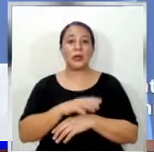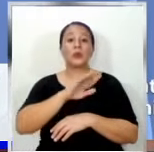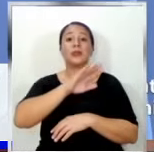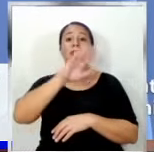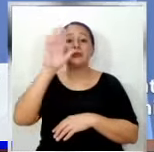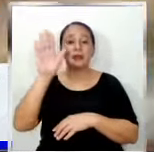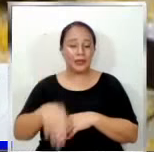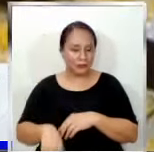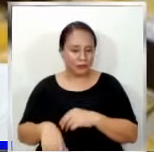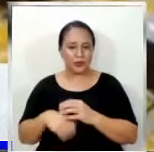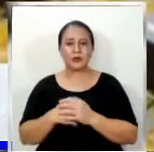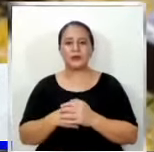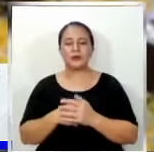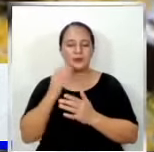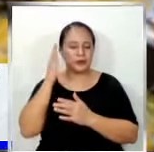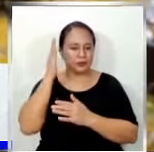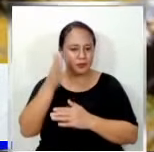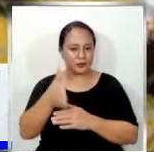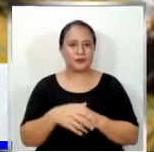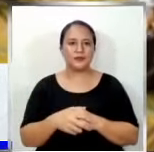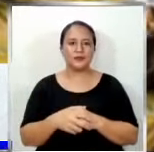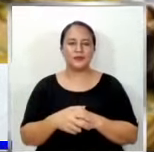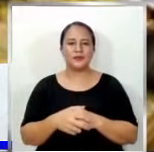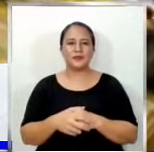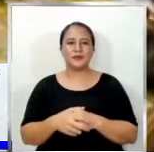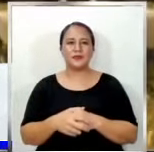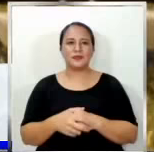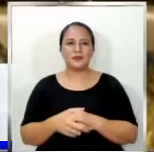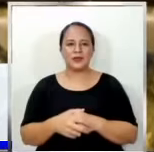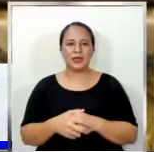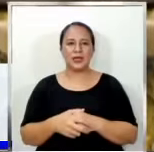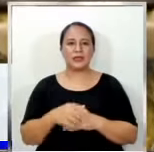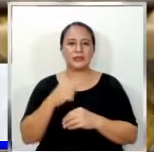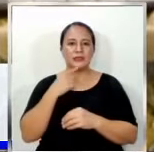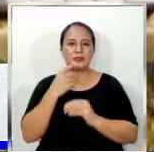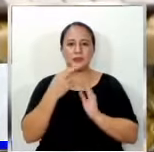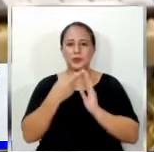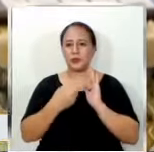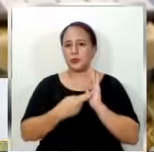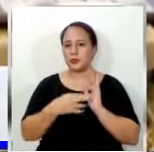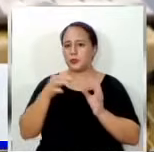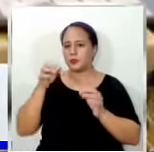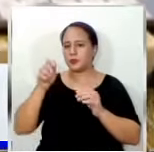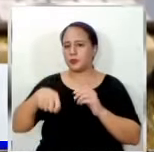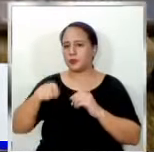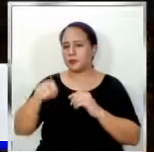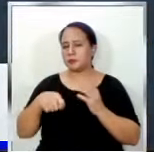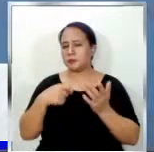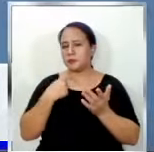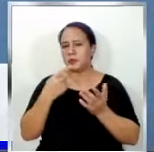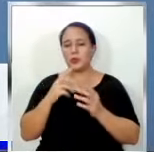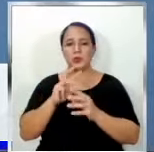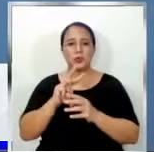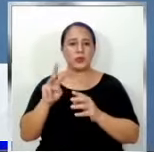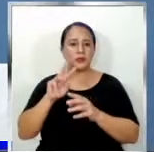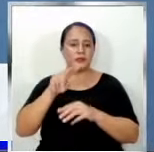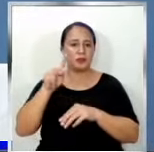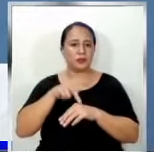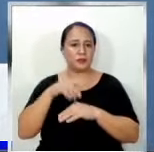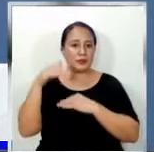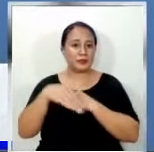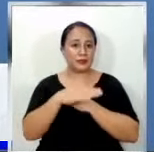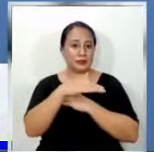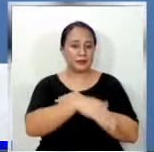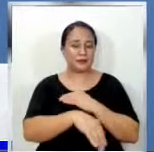in the future. Muli rin iginit ang Pangulong arbitral ruling na kumikilala sa ating karapatan sa West Philippine Sea